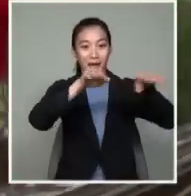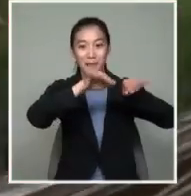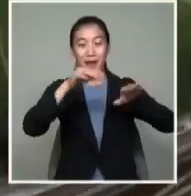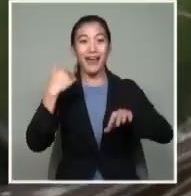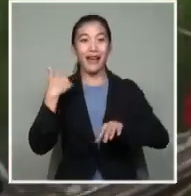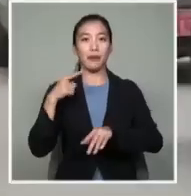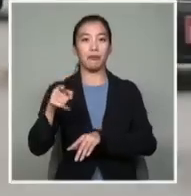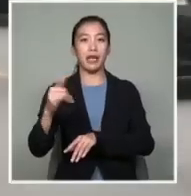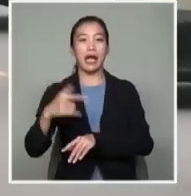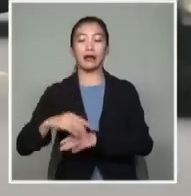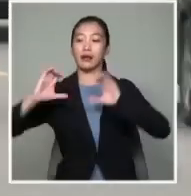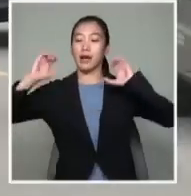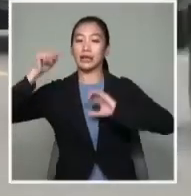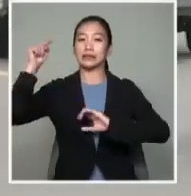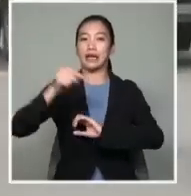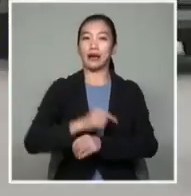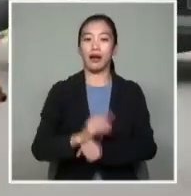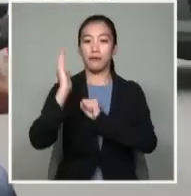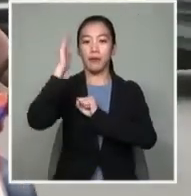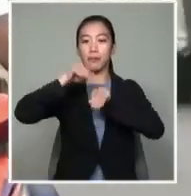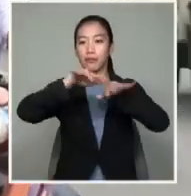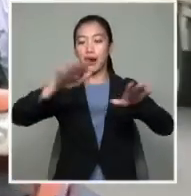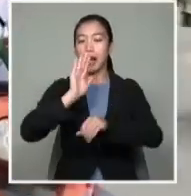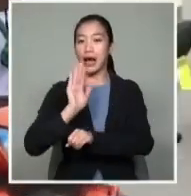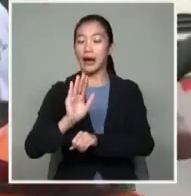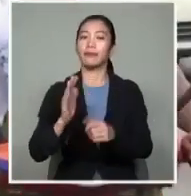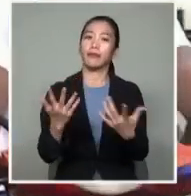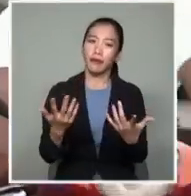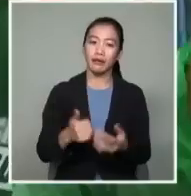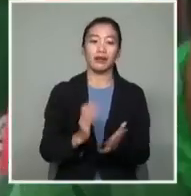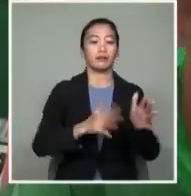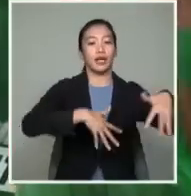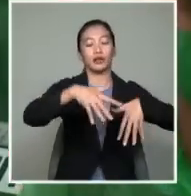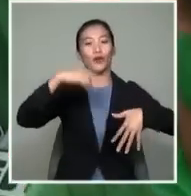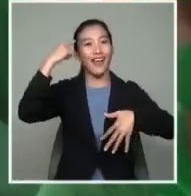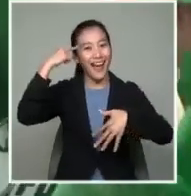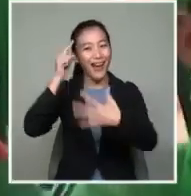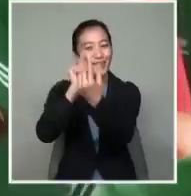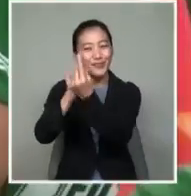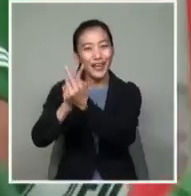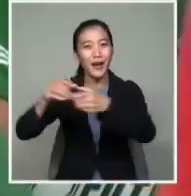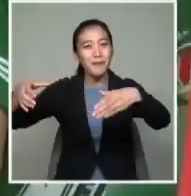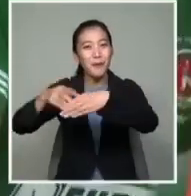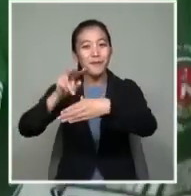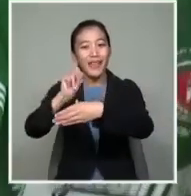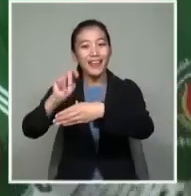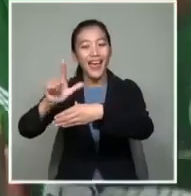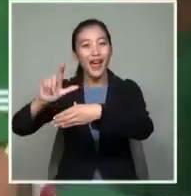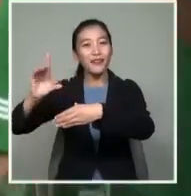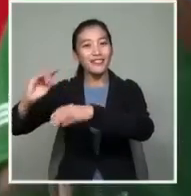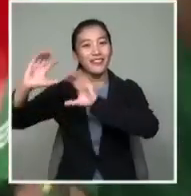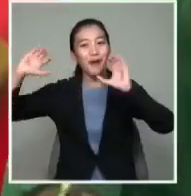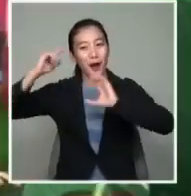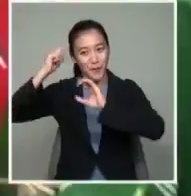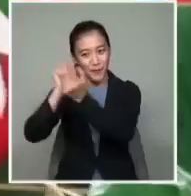าล NLD ส่วนพรรคฝ่ายค้านเองเนี่ยนะคะก็แทบจะเป็นเพียงพรรคเดียวที่ชาวเมียนมา